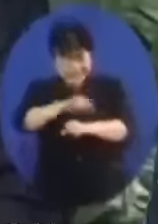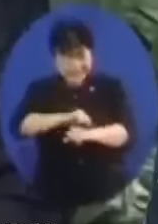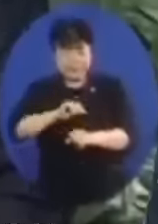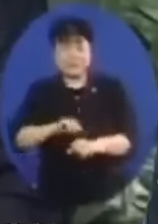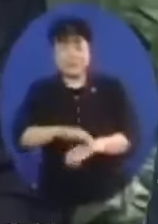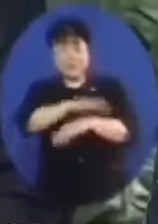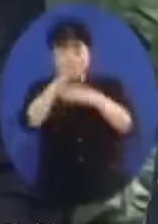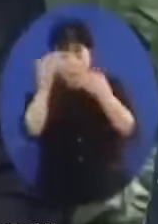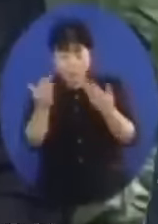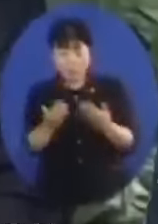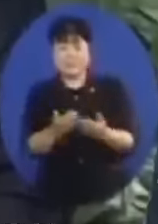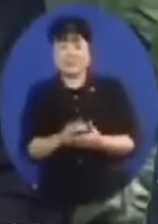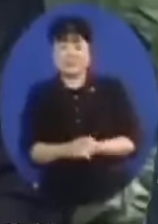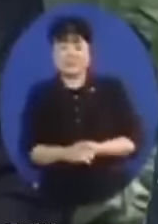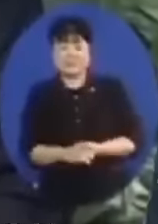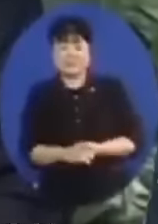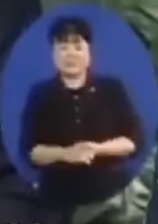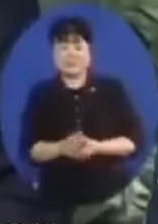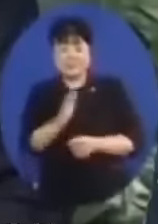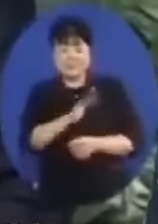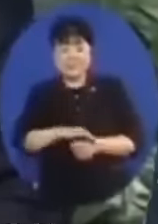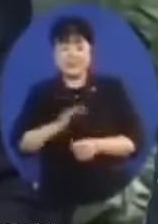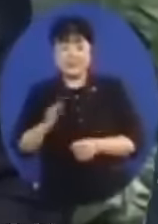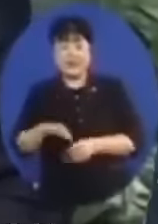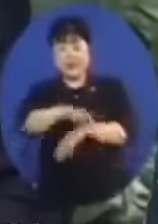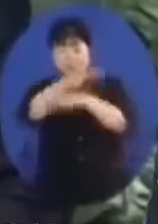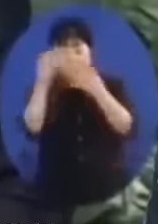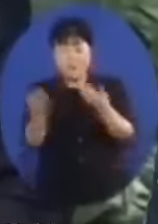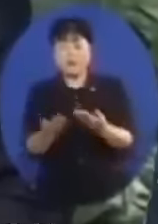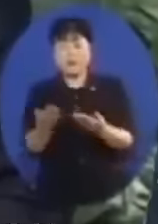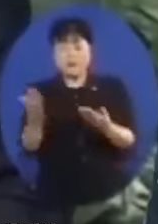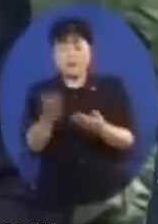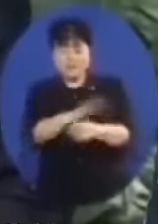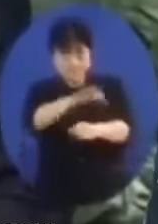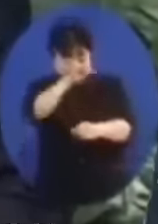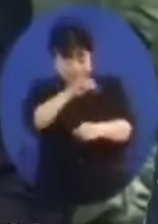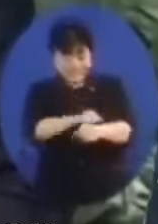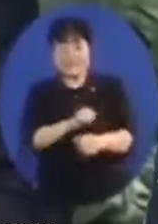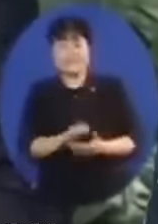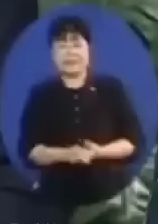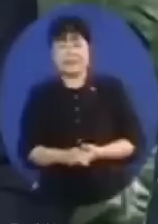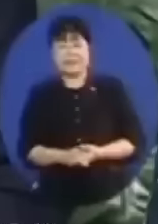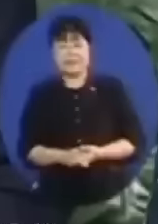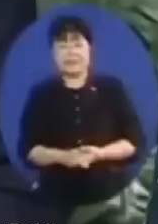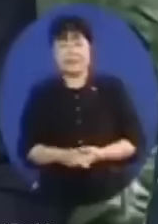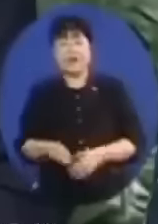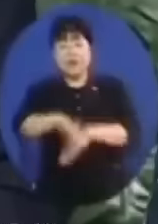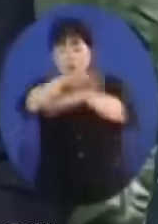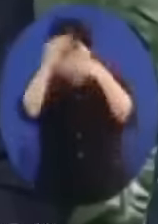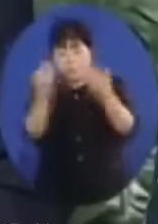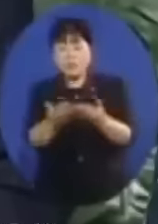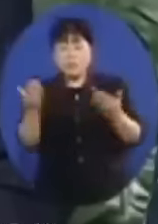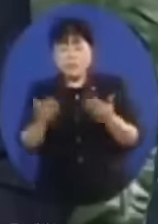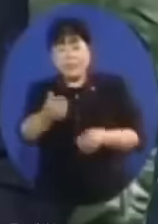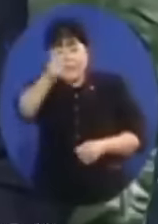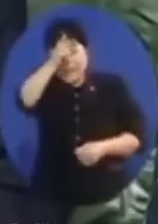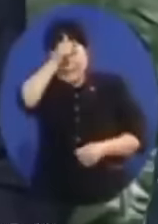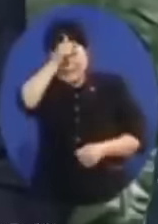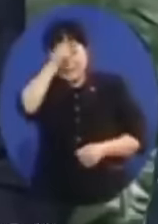같이 두 번째 범사의 잘 때라고 했지 않습니까? 범사란 뭡니까?